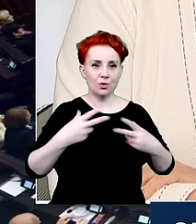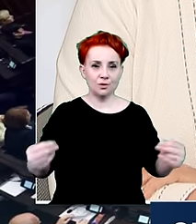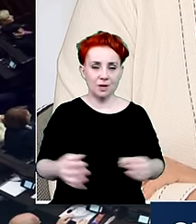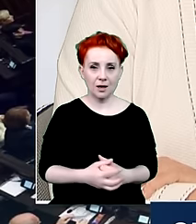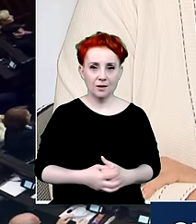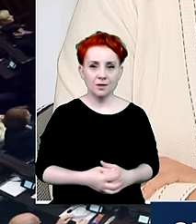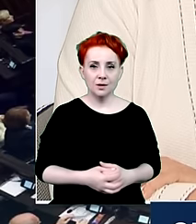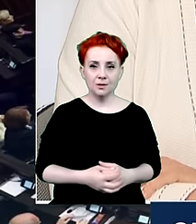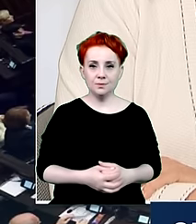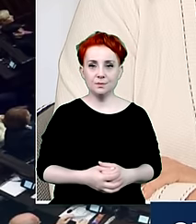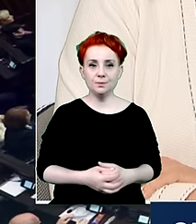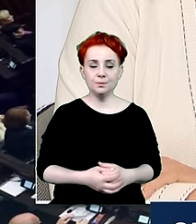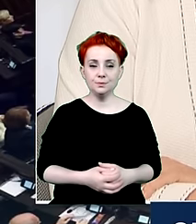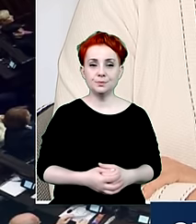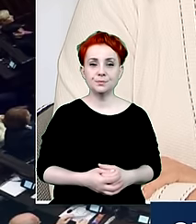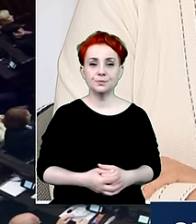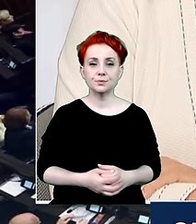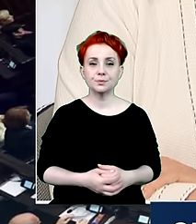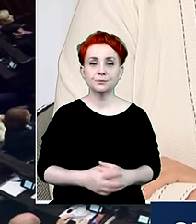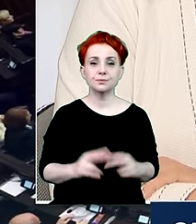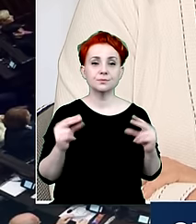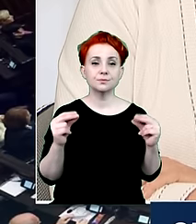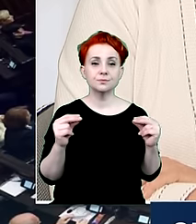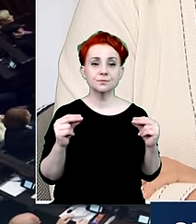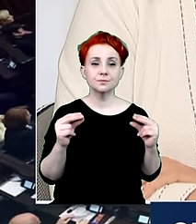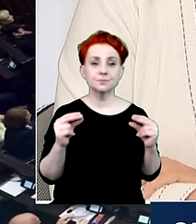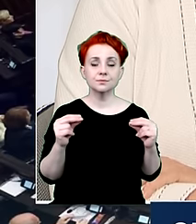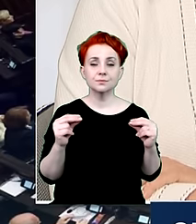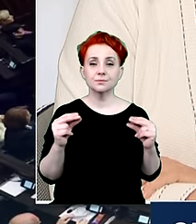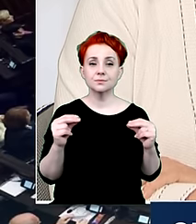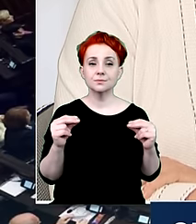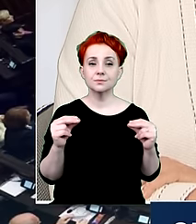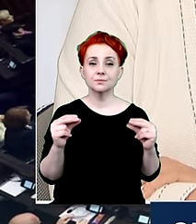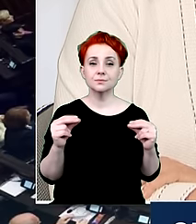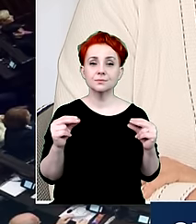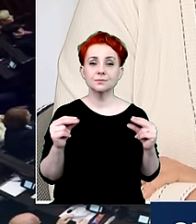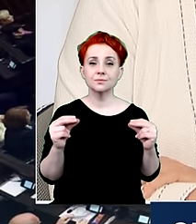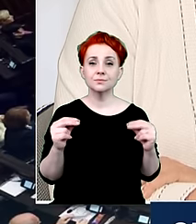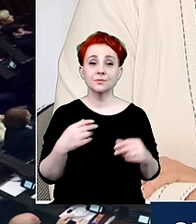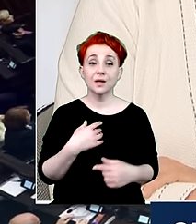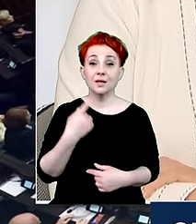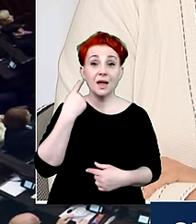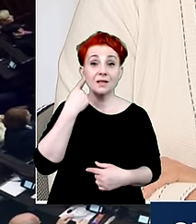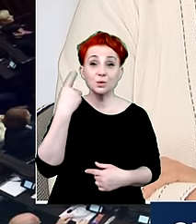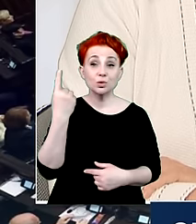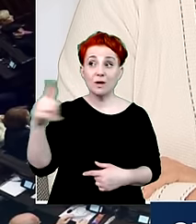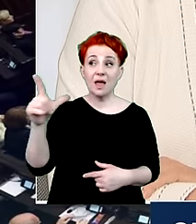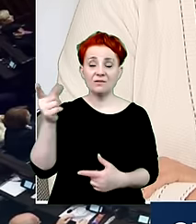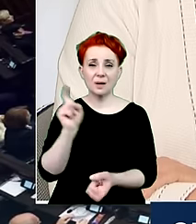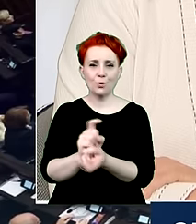marszałka, ja którym jest Hołownia. Że tylko, że ja nie słyszałem, panie senatorze, żeby lewica żeby lewica protestowała, a przecież